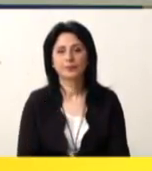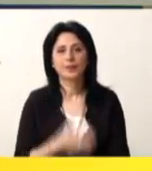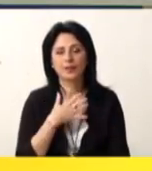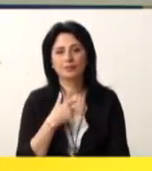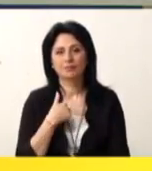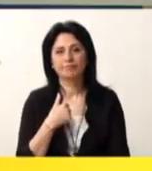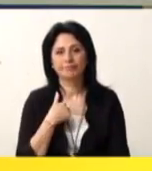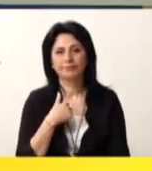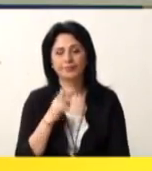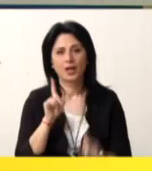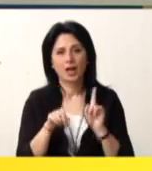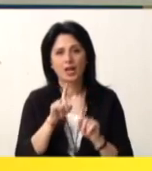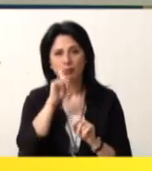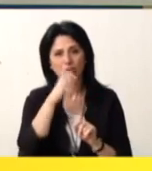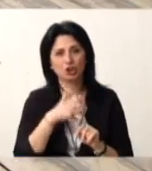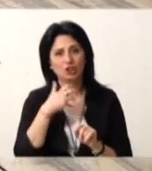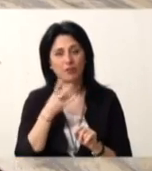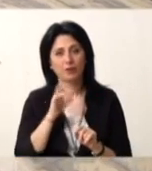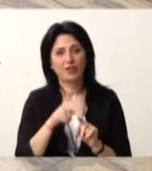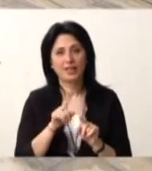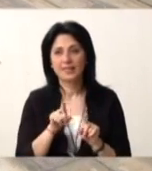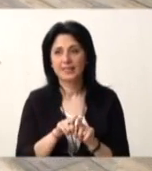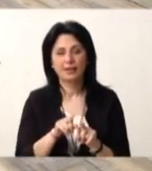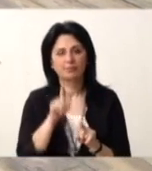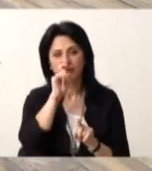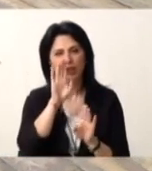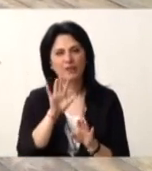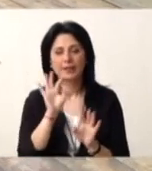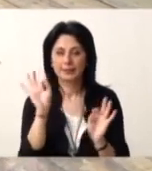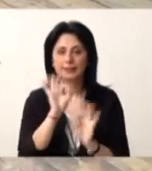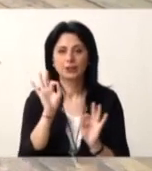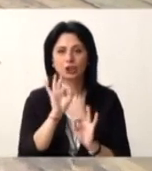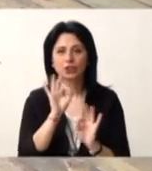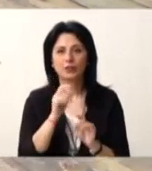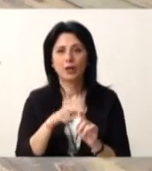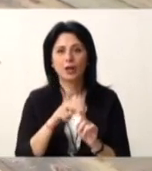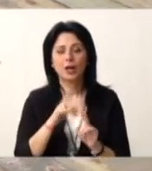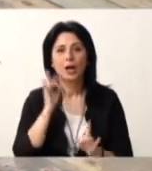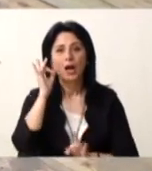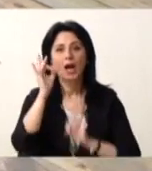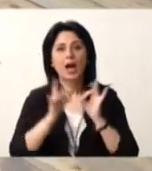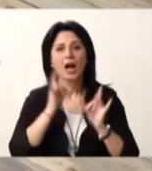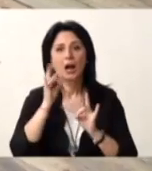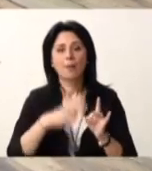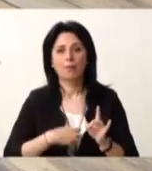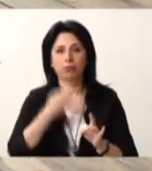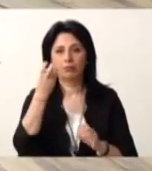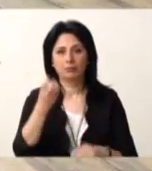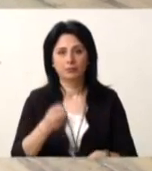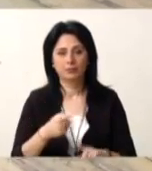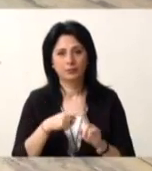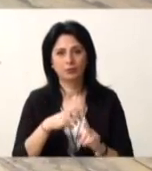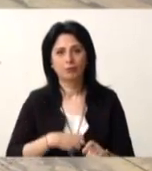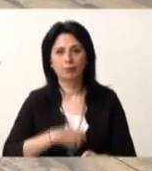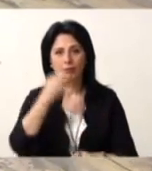მაწუხებს ახანდახან მჟავიანობა, მაგრამ ეს ისე არ მაწუხებს, როგორც რაც საშინელი ხმაურიანი ბოყინი.